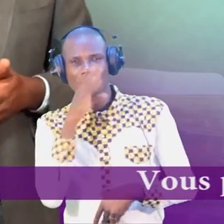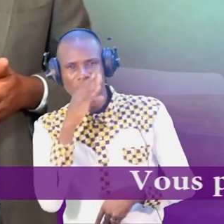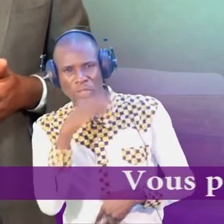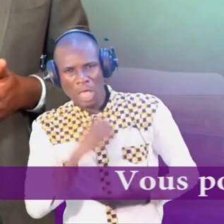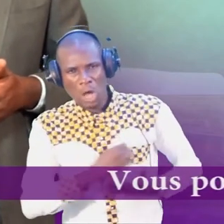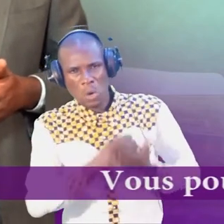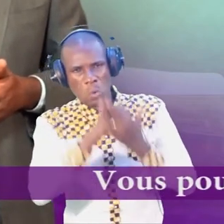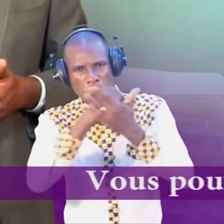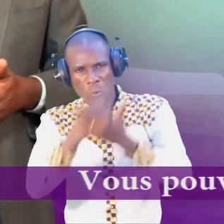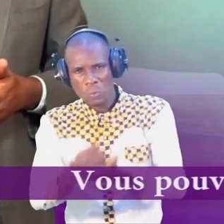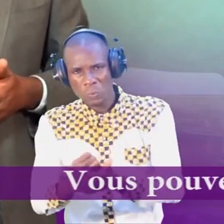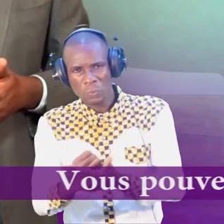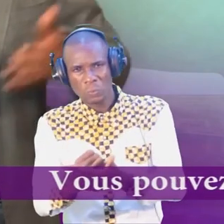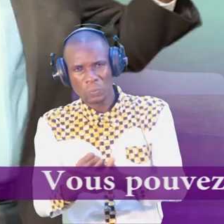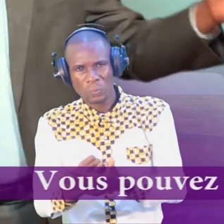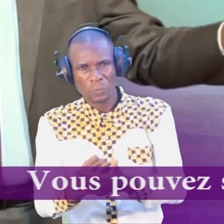kusema uongo.